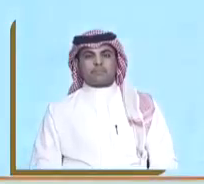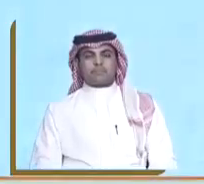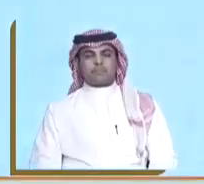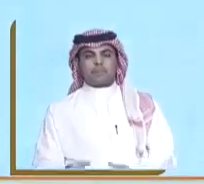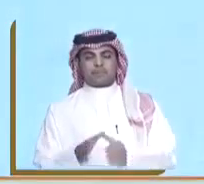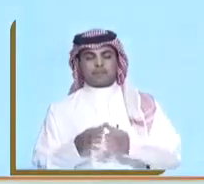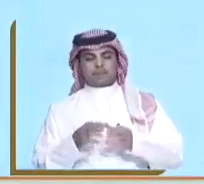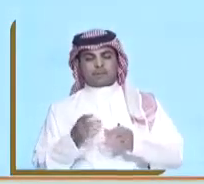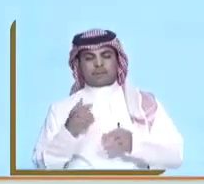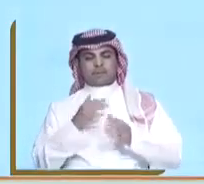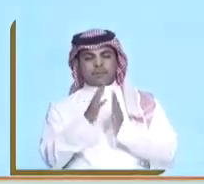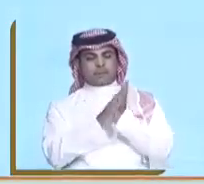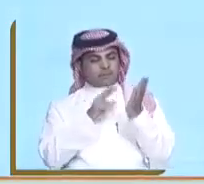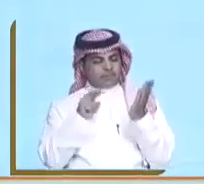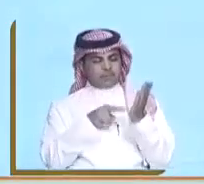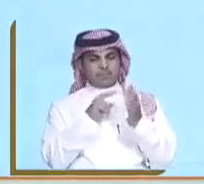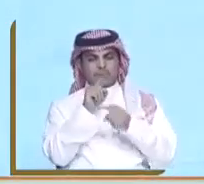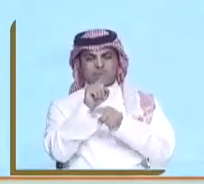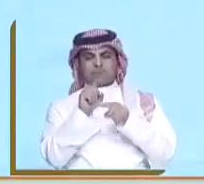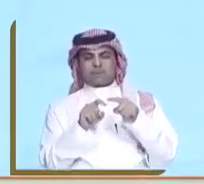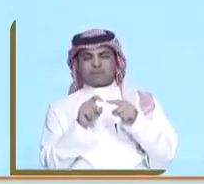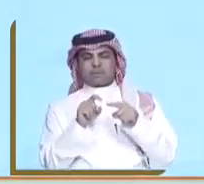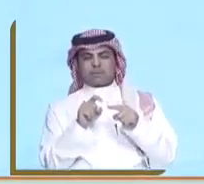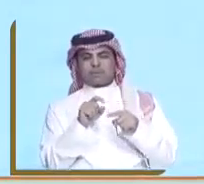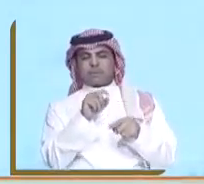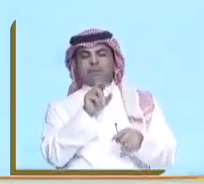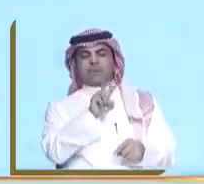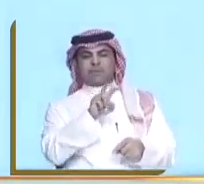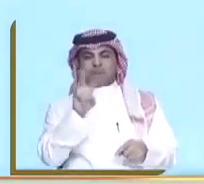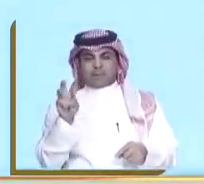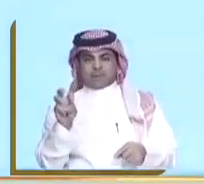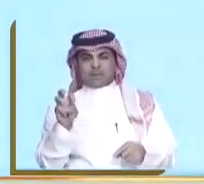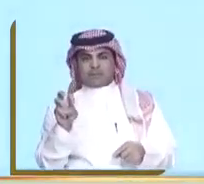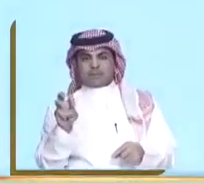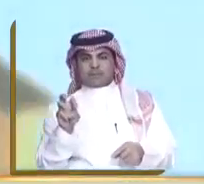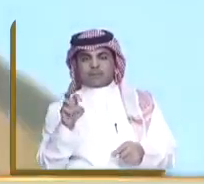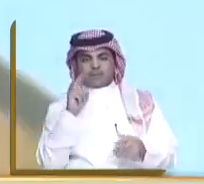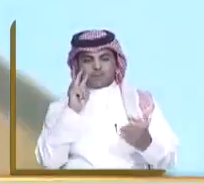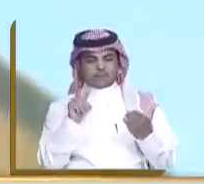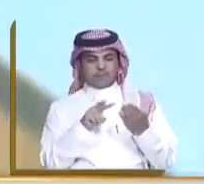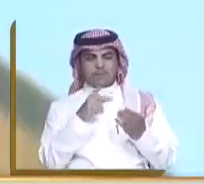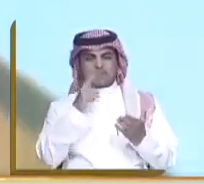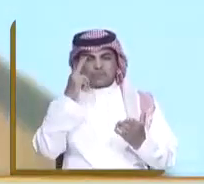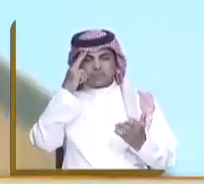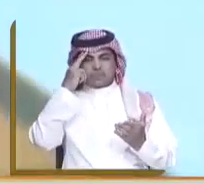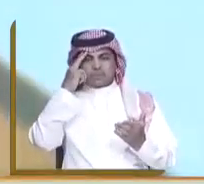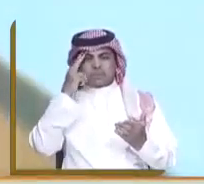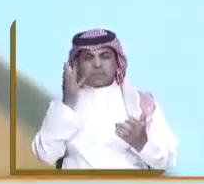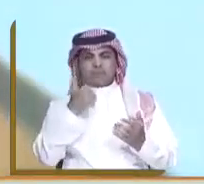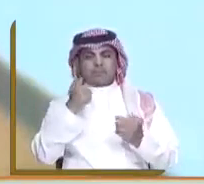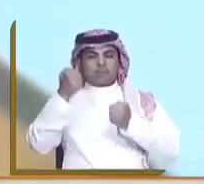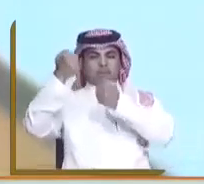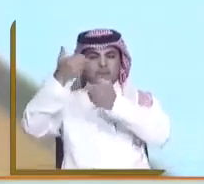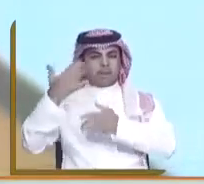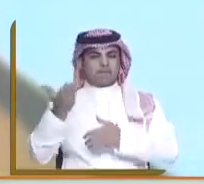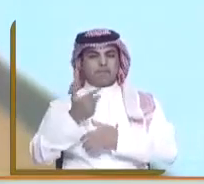كشف تقرير لبراند فاينانس لعام 2023 تحقيق المملكه للمركز التاسع